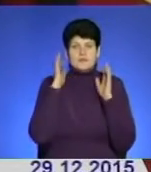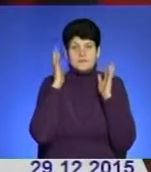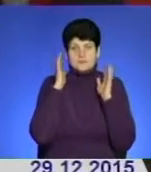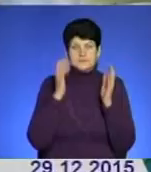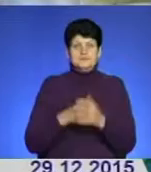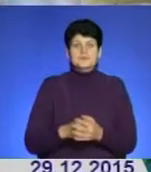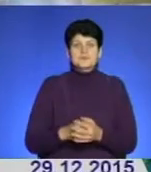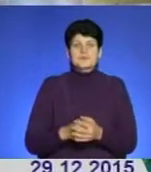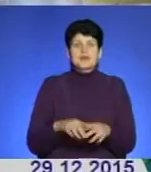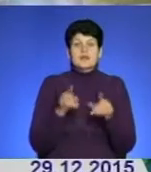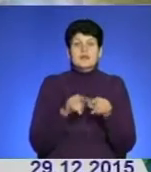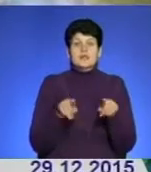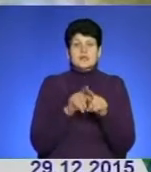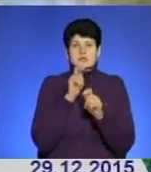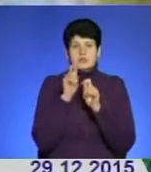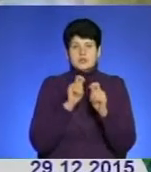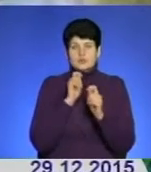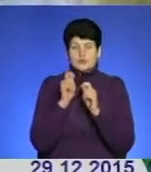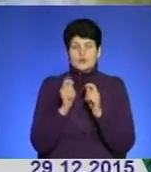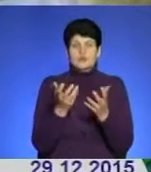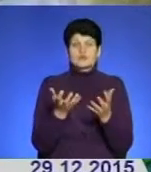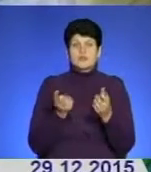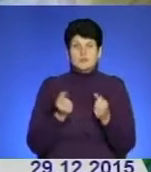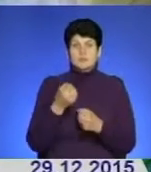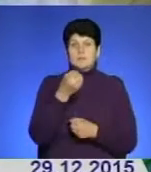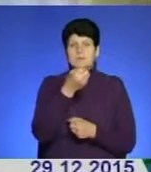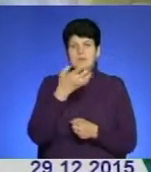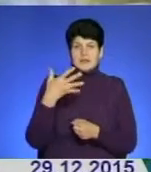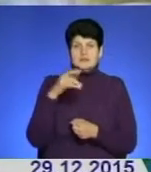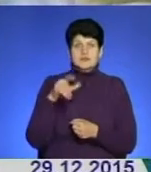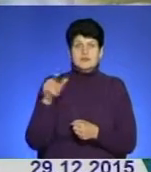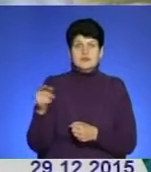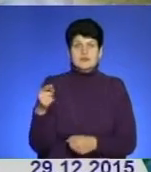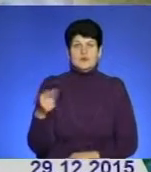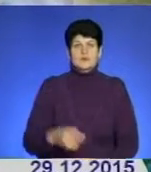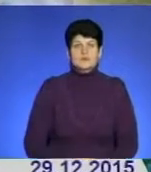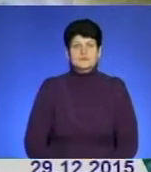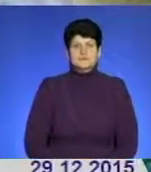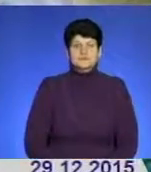голову. Такі ж подарункові набори до свят отримують 15 жителів Тернополя.